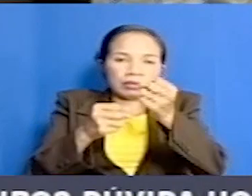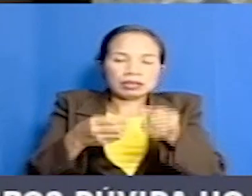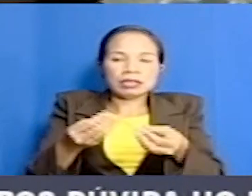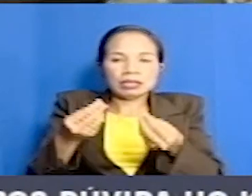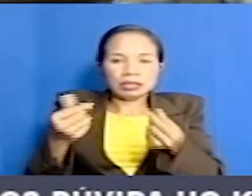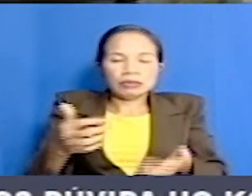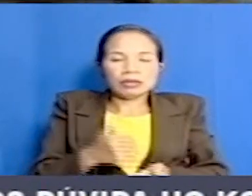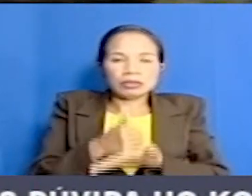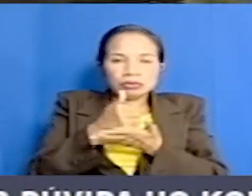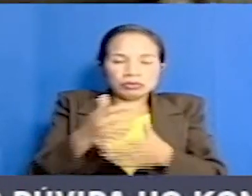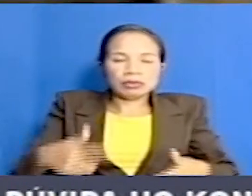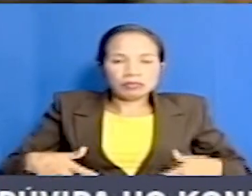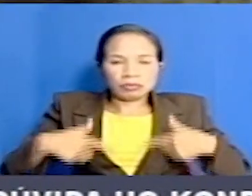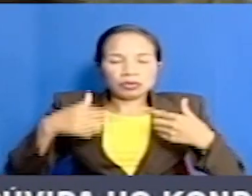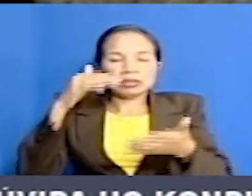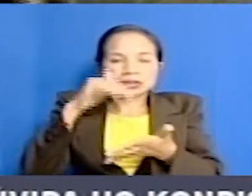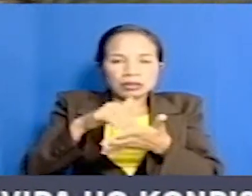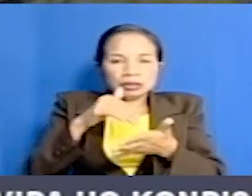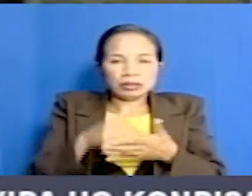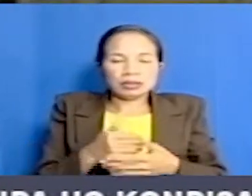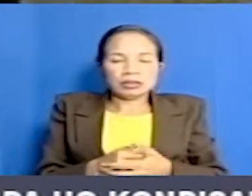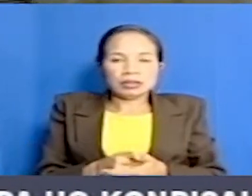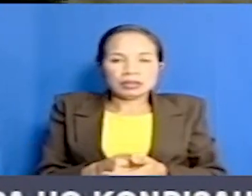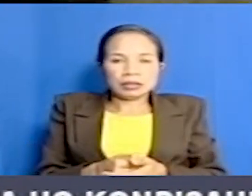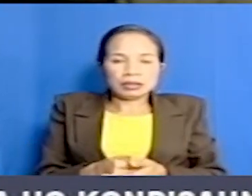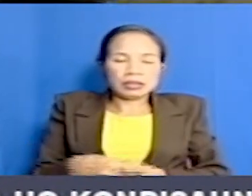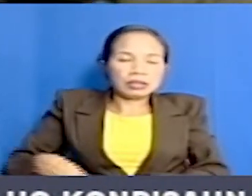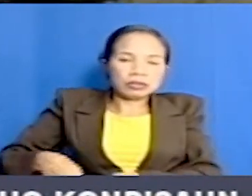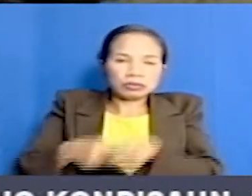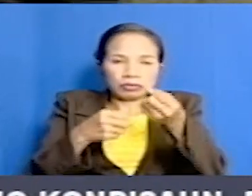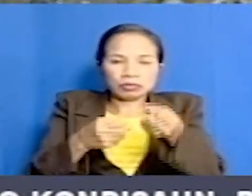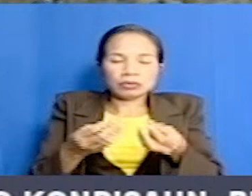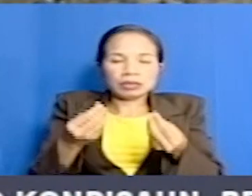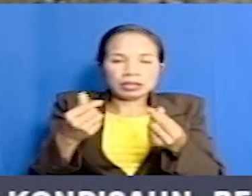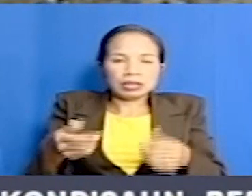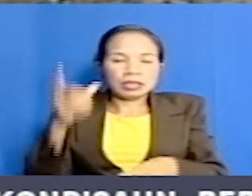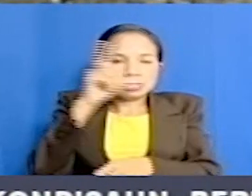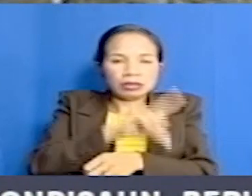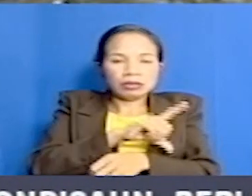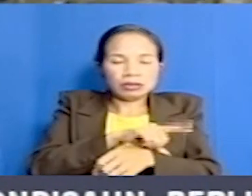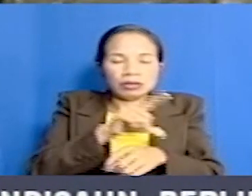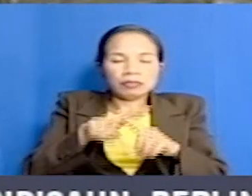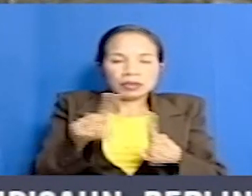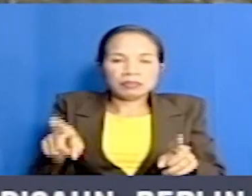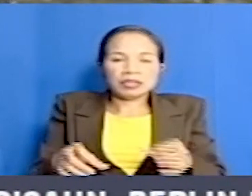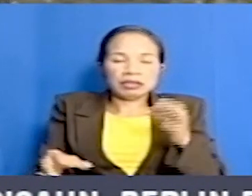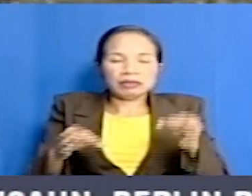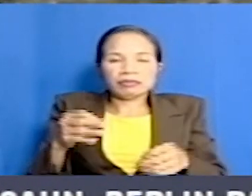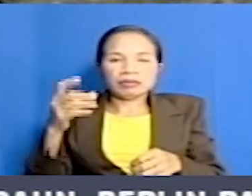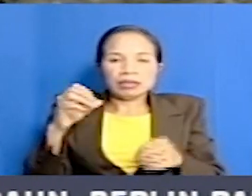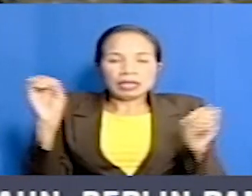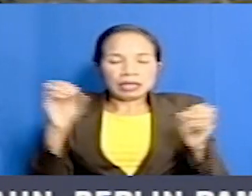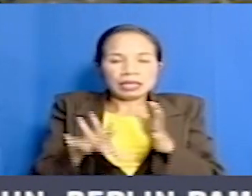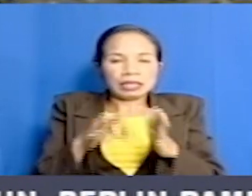sustenta Morris no estudo haktuir, sira suru Rehene cada lorong. Mai beda la rumah la hetang osang tambah